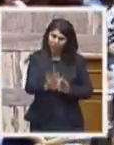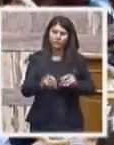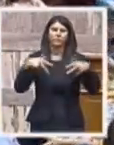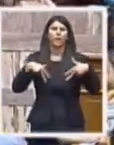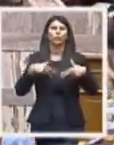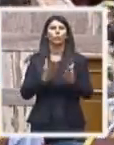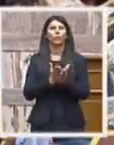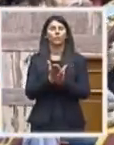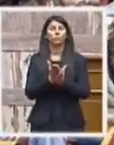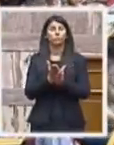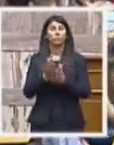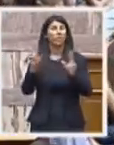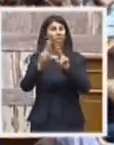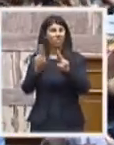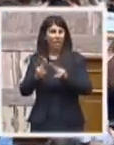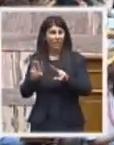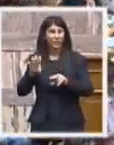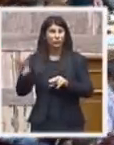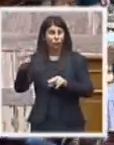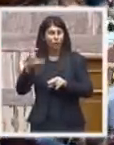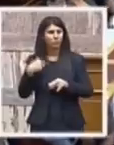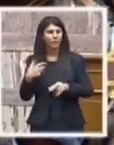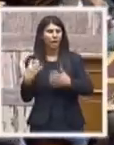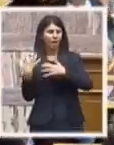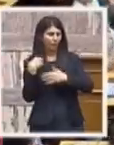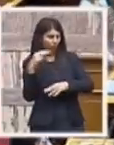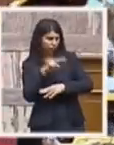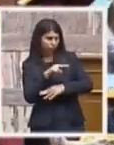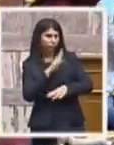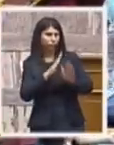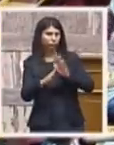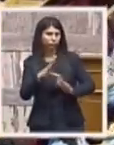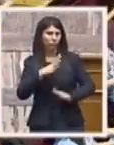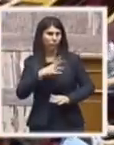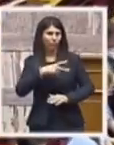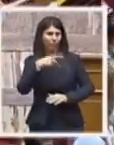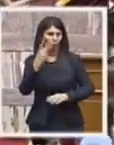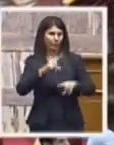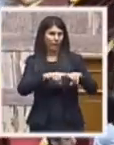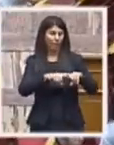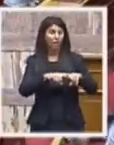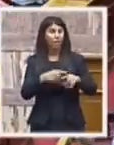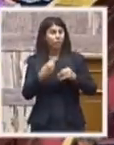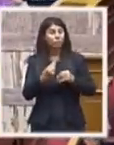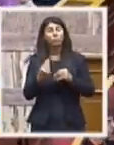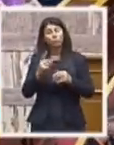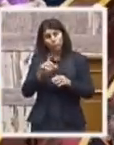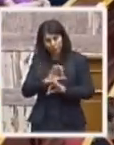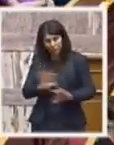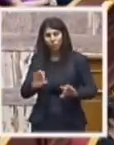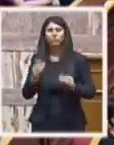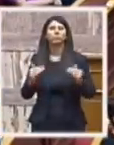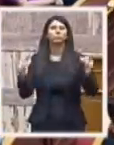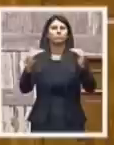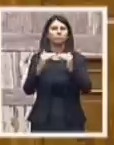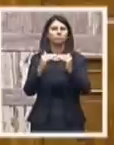φορείς αυτοί θα είναι θεσμοφύλακες και θα προασπίζονται τα ανθρώπινα δικαιώματα, εξασφαλίζοντας ισονομία και σιγουρία. Προς